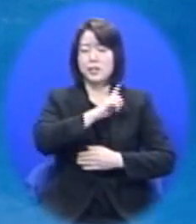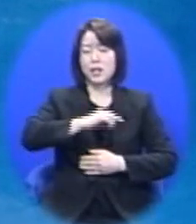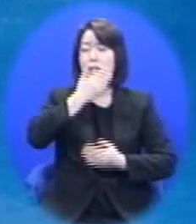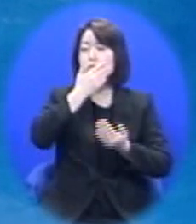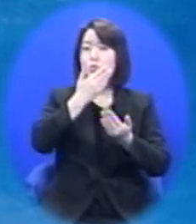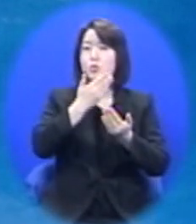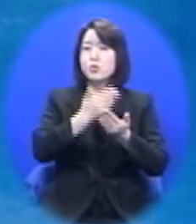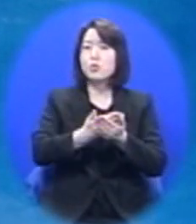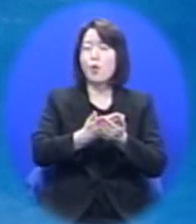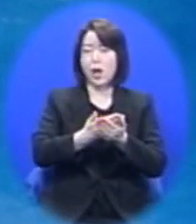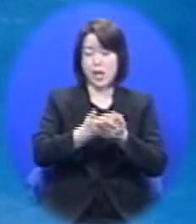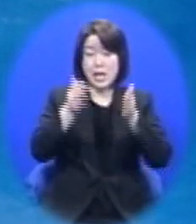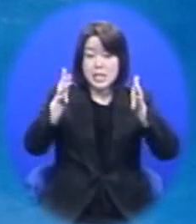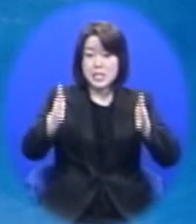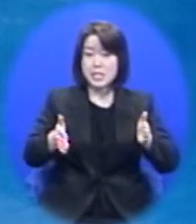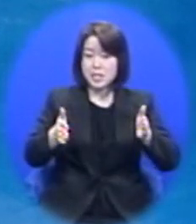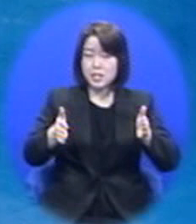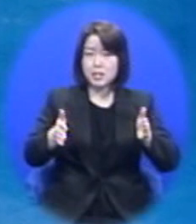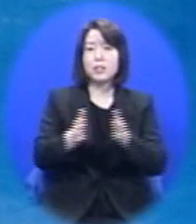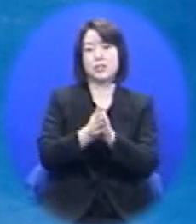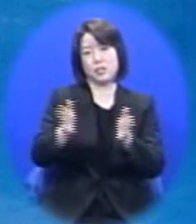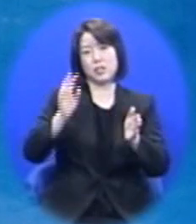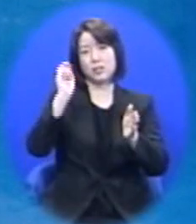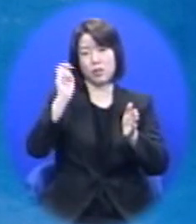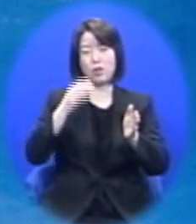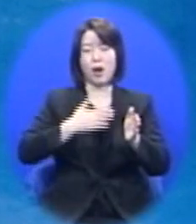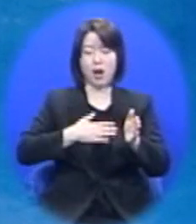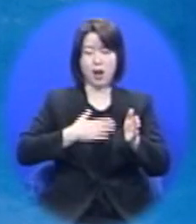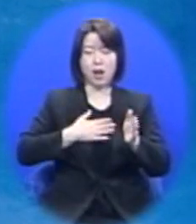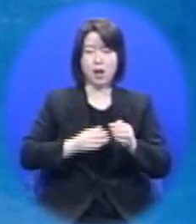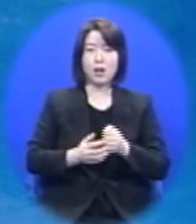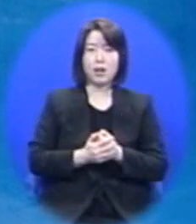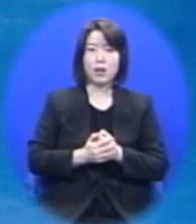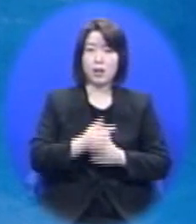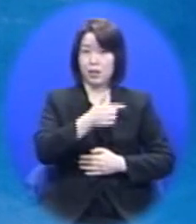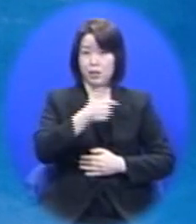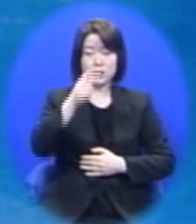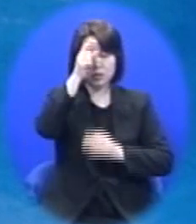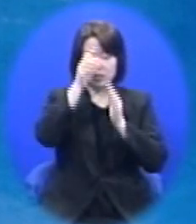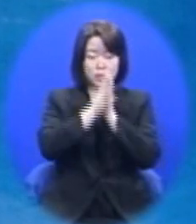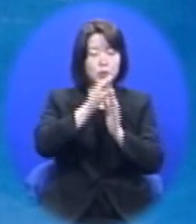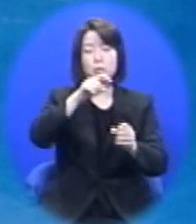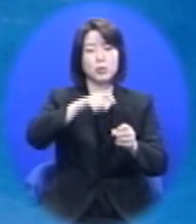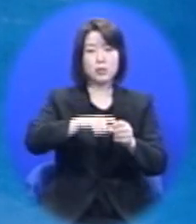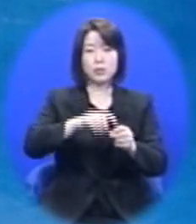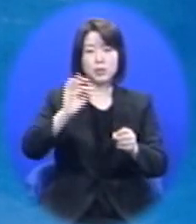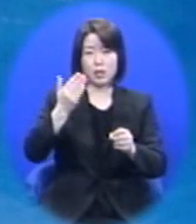거예요. 깜짝 놀랐어요. 큰 기도 제목이 되었습니다.